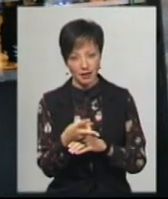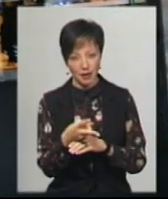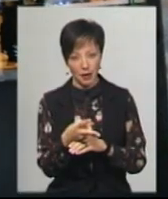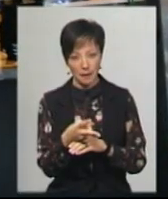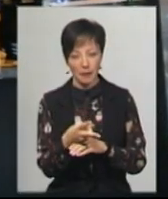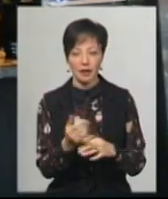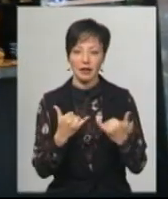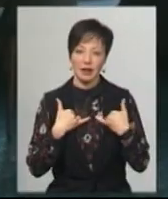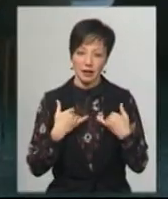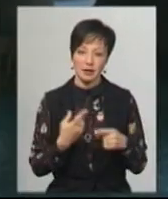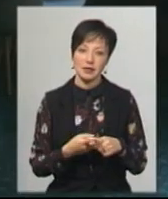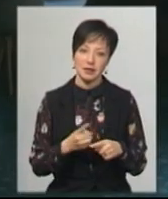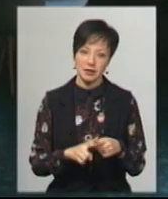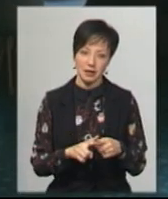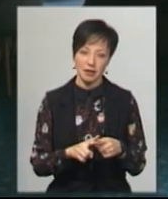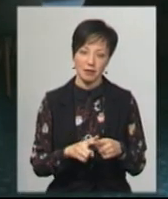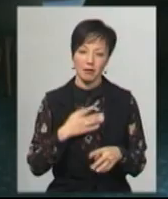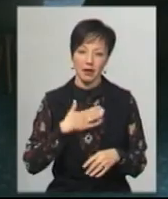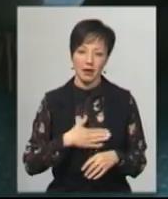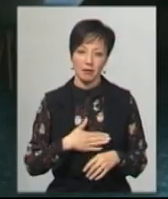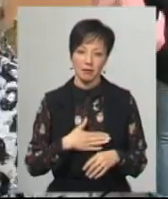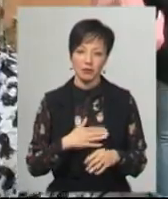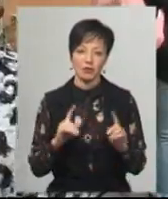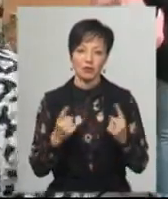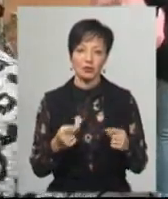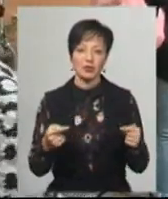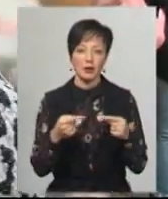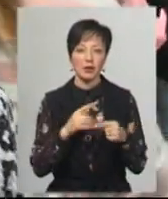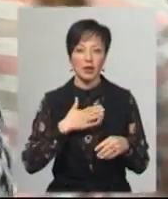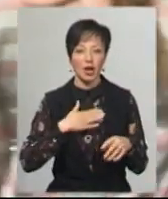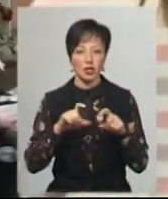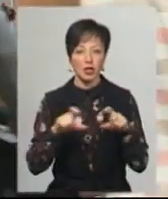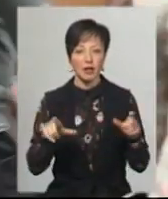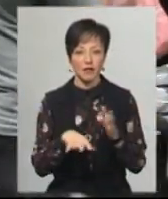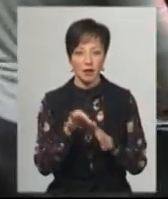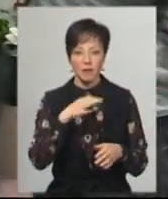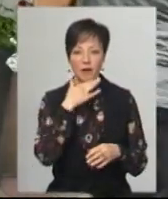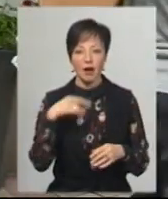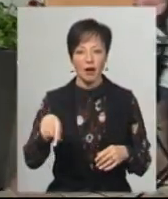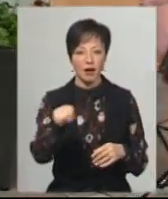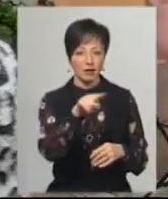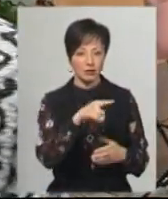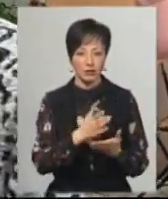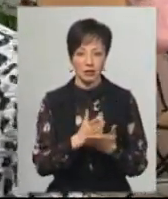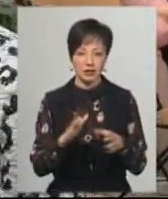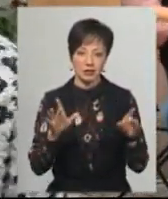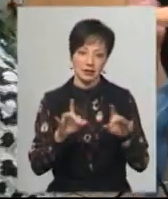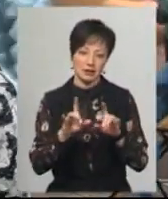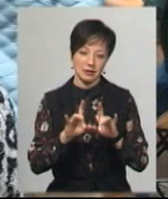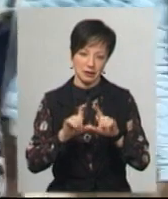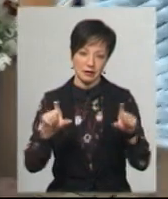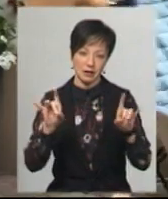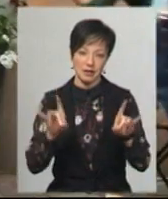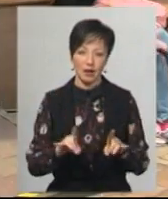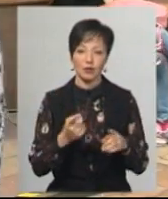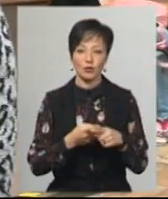Тому що для нас це, по-перше, приємно. Чому саме наш заклад вибрали? Тому що ж багато закладів є. Ось